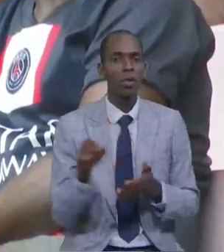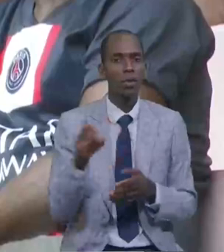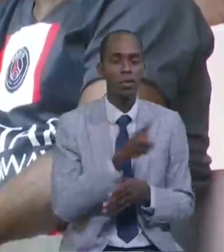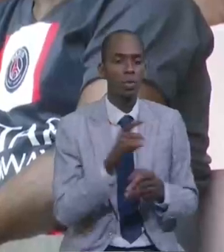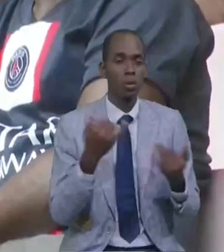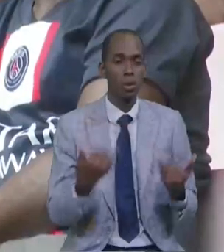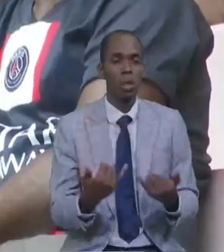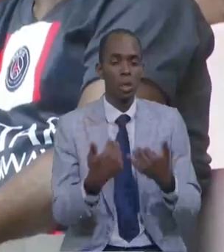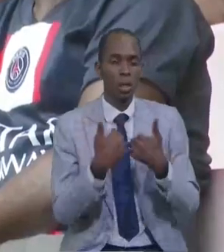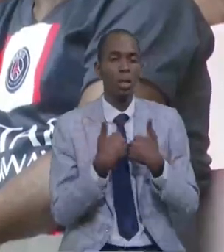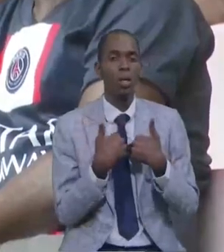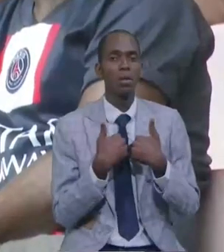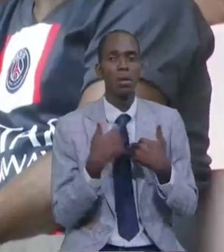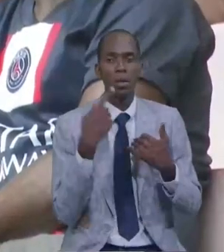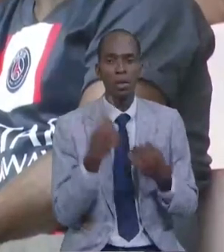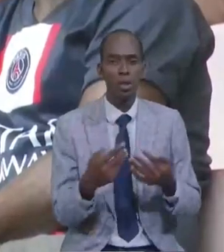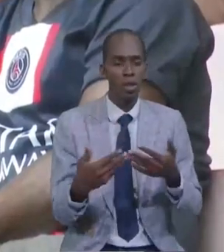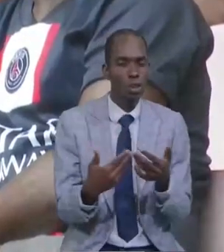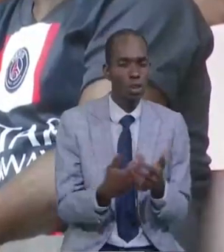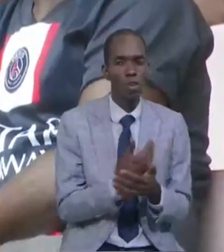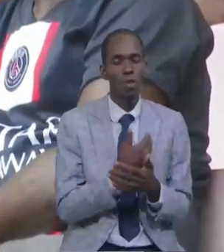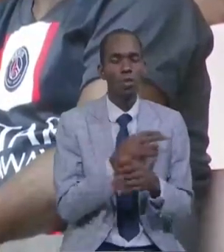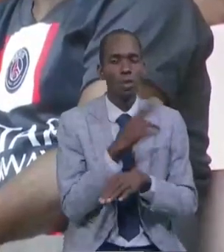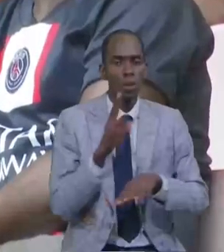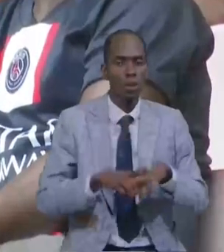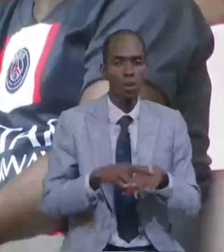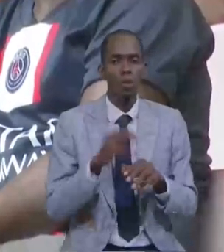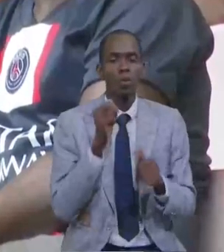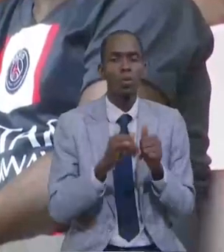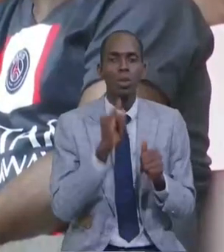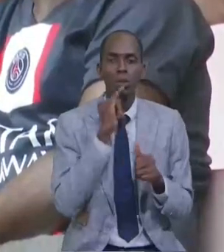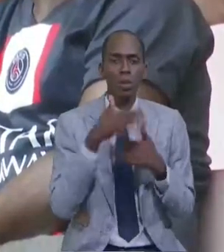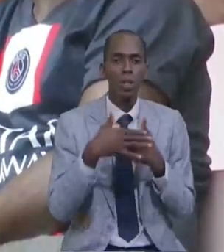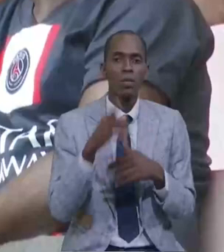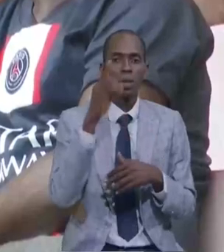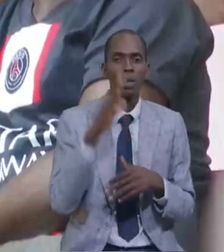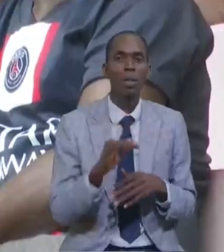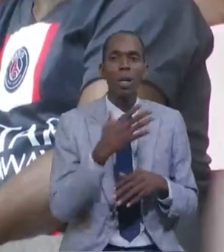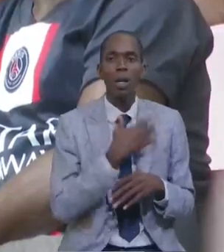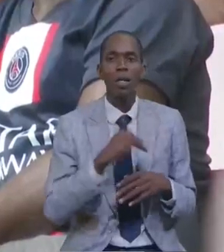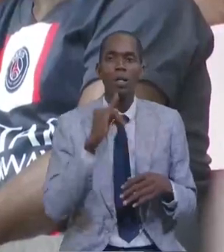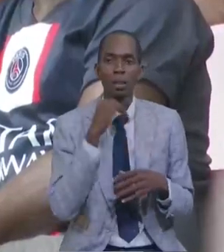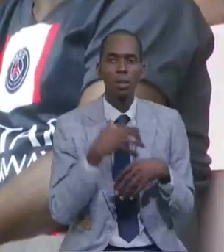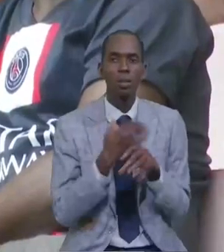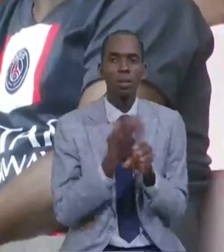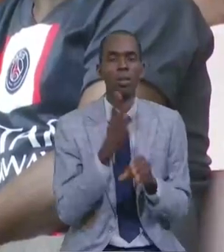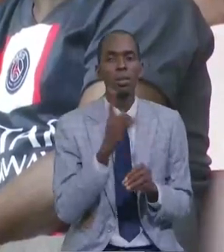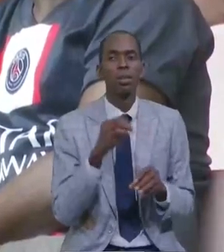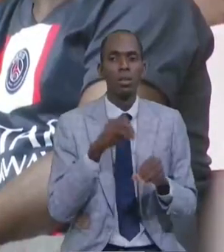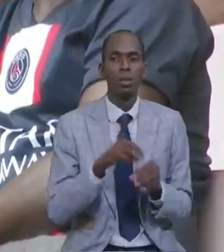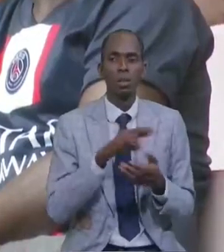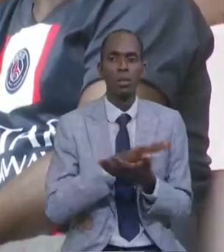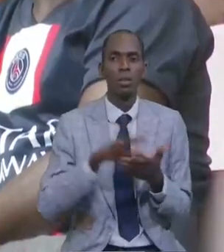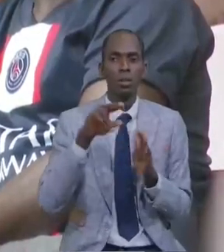revêtir l'homme nouveau, créé selon Dieu dans une justice et une sainteté, pas la fausse